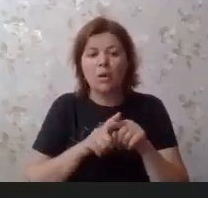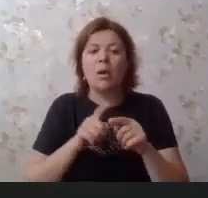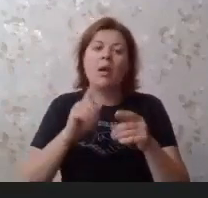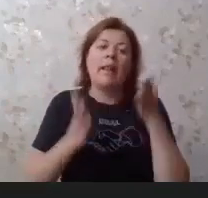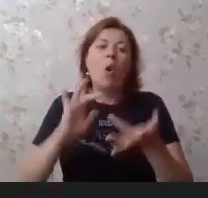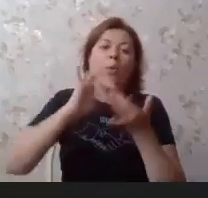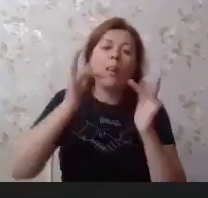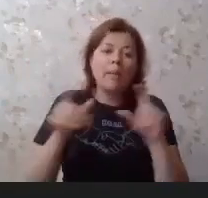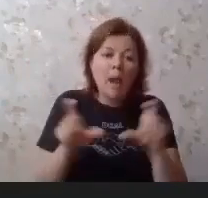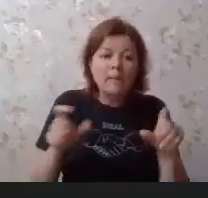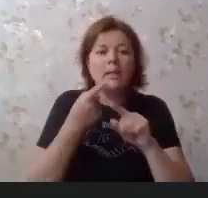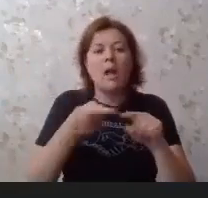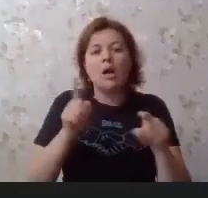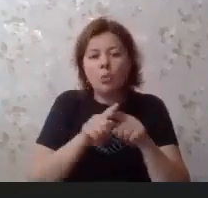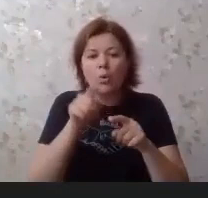сертификатов.